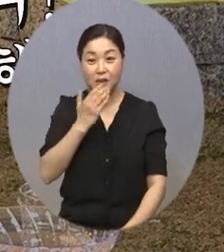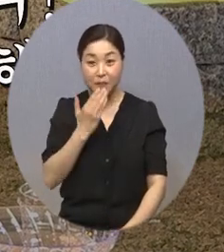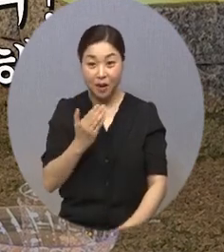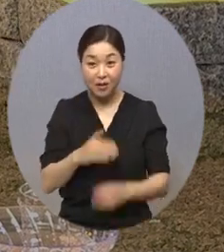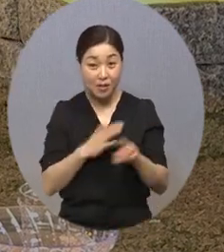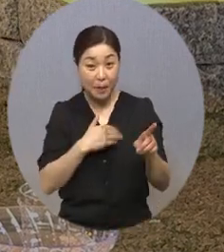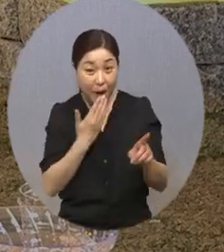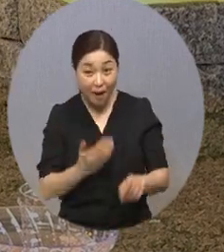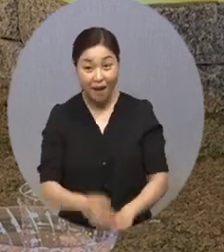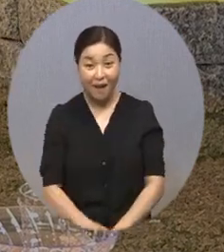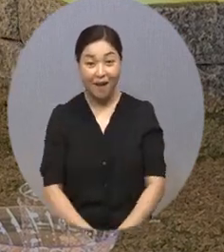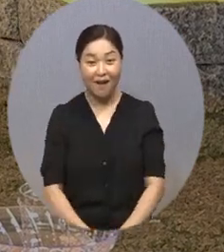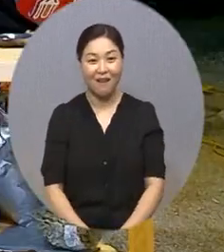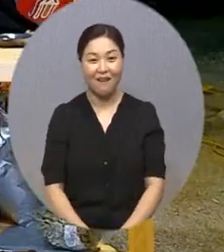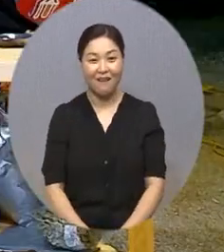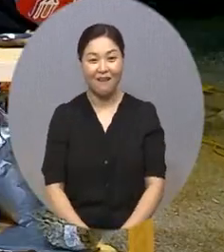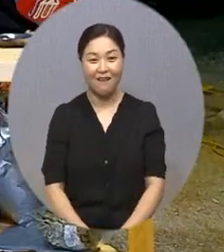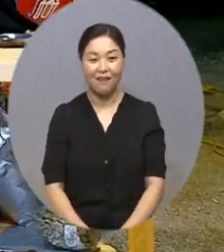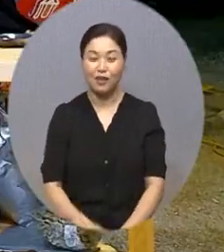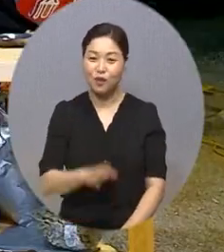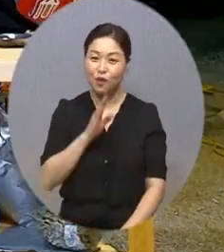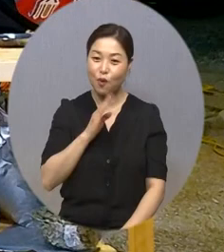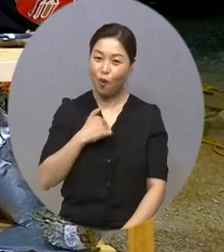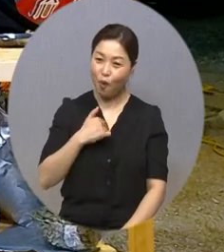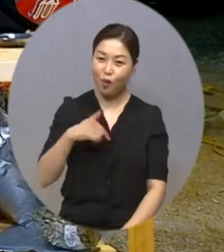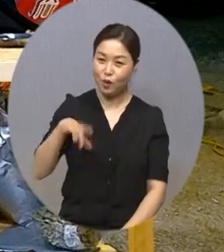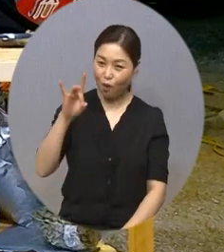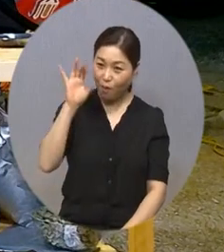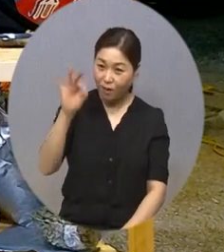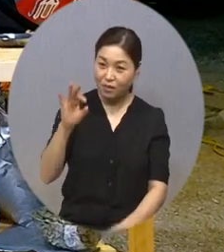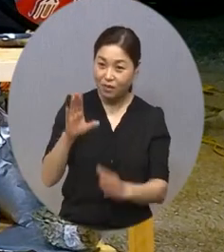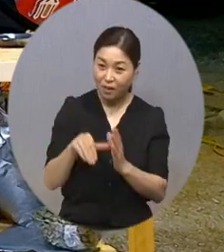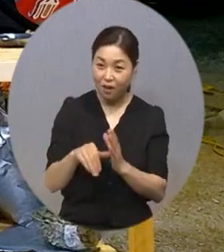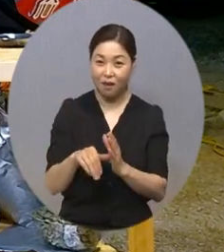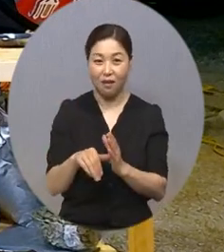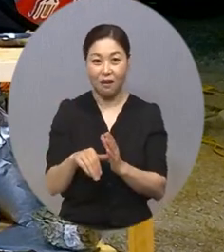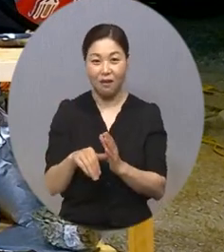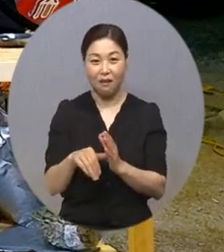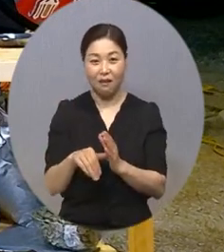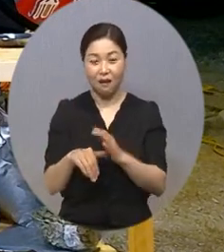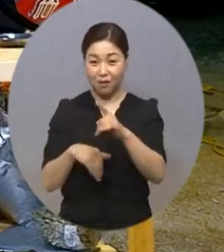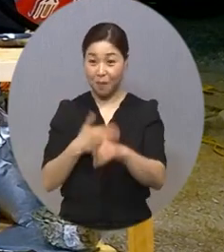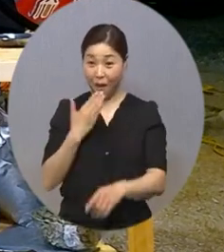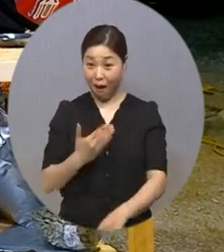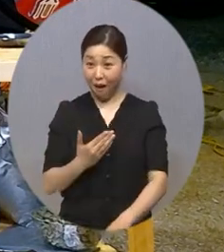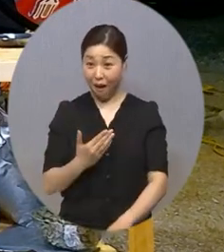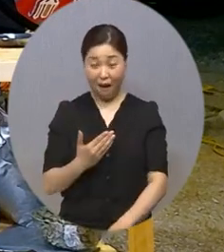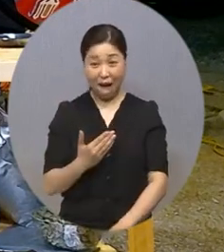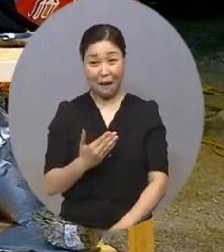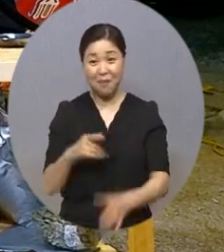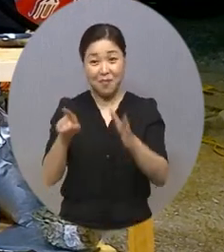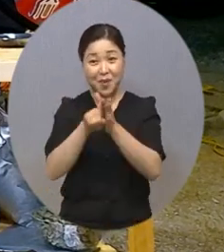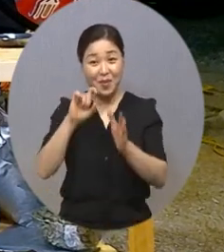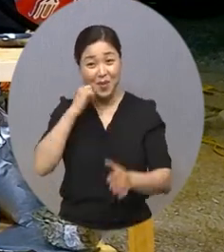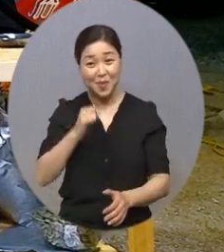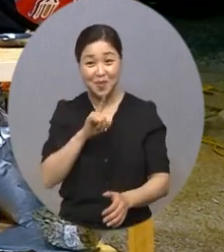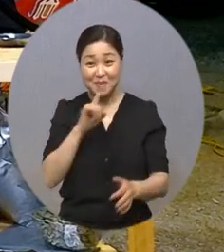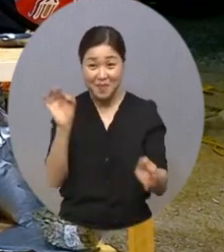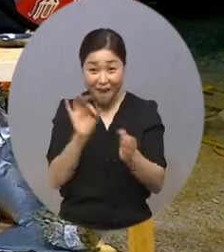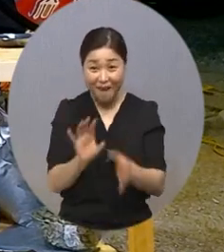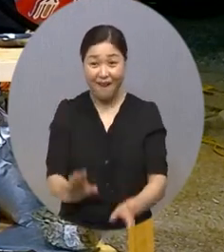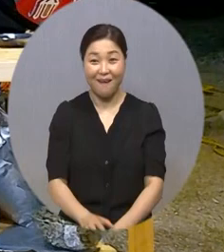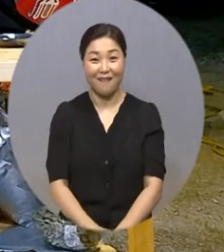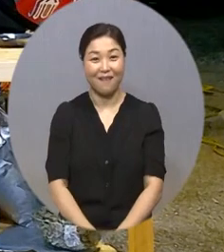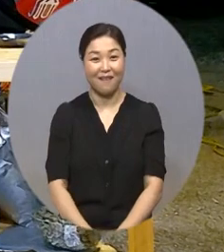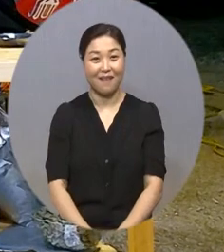해당이 암에 그래서 저도 이게 처음 봤을 때 되게 꼭 미리 가능해요 뭐 말도 안되는 이제